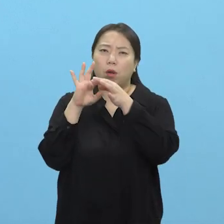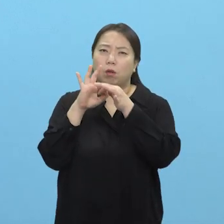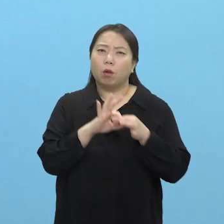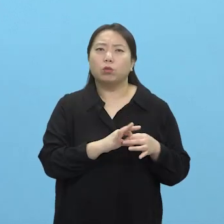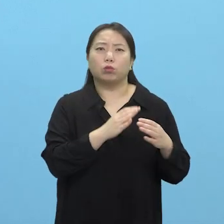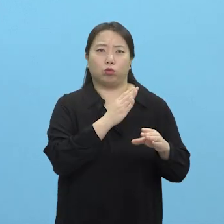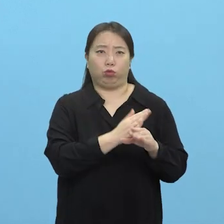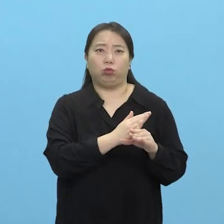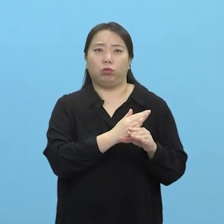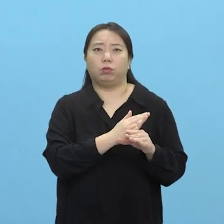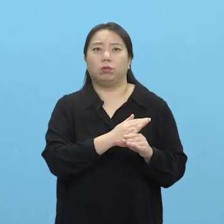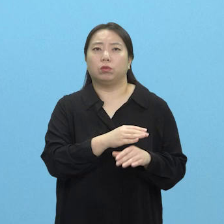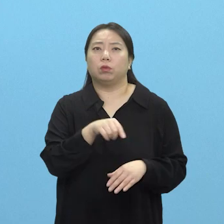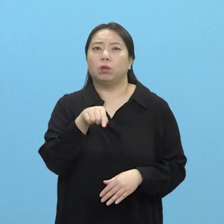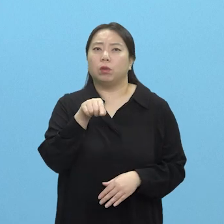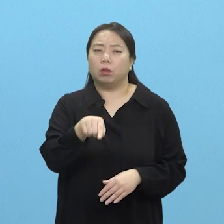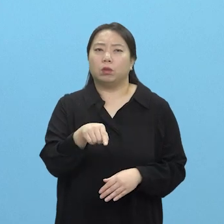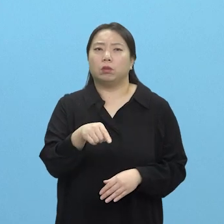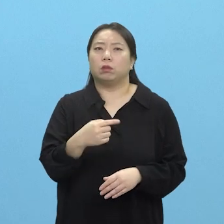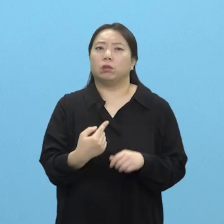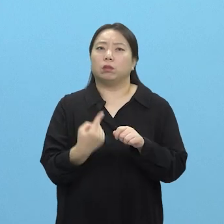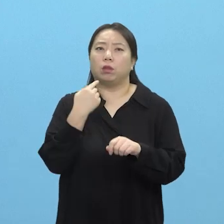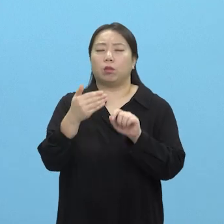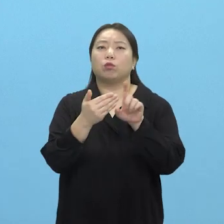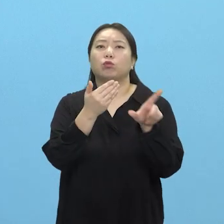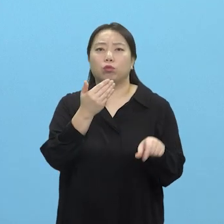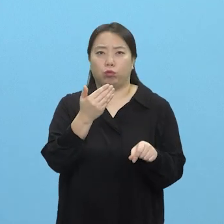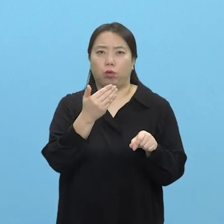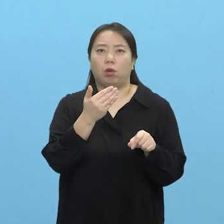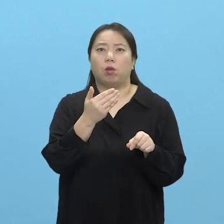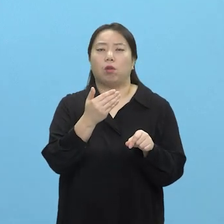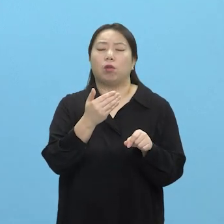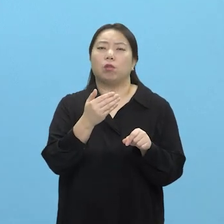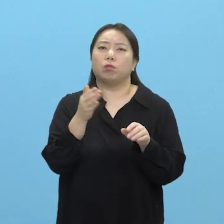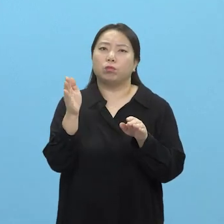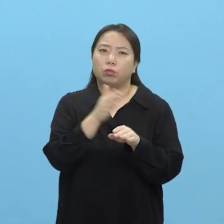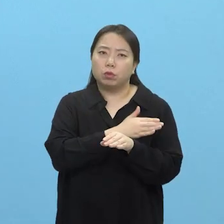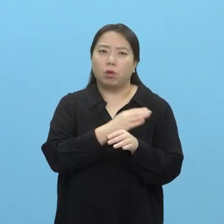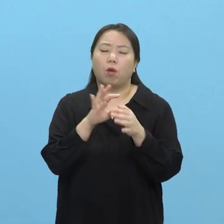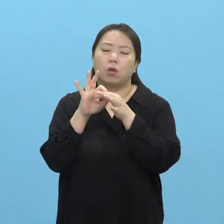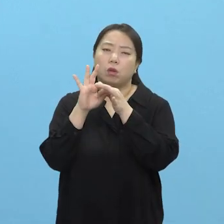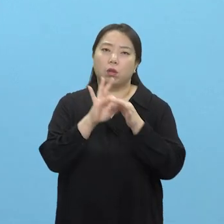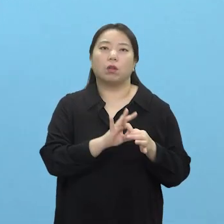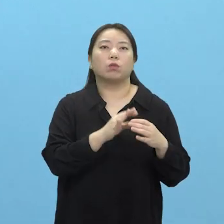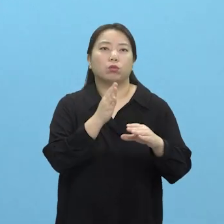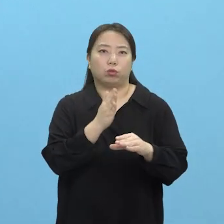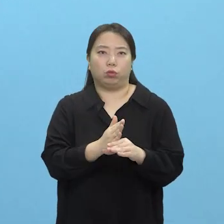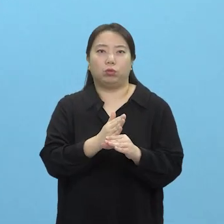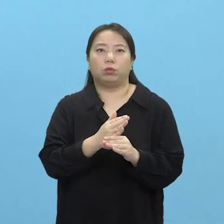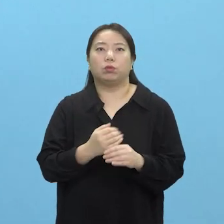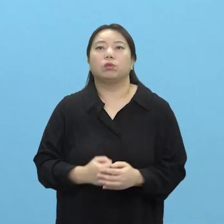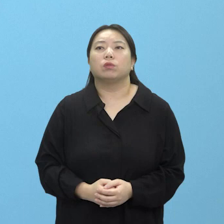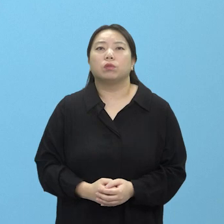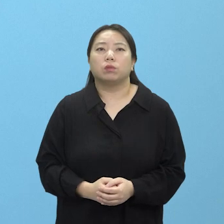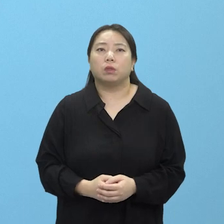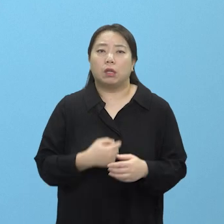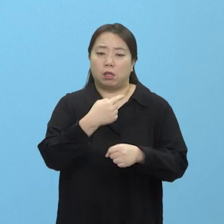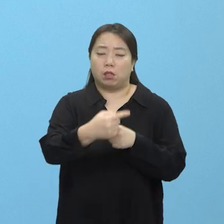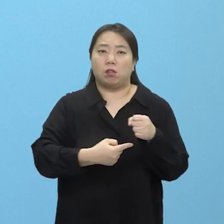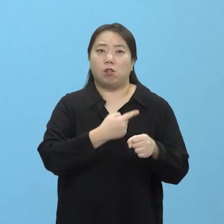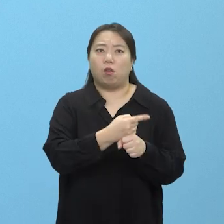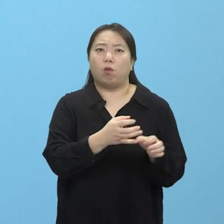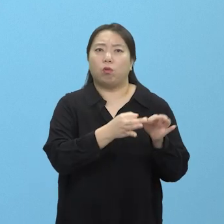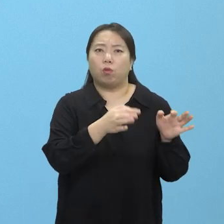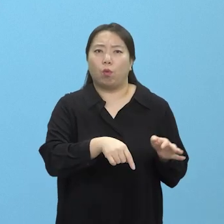않고 있다는데요. 이 독감은 무려 지난해 9월 주의보가 발령돼 아직까지 유지되고 있는 거라네요.